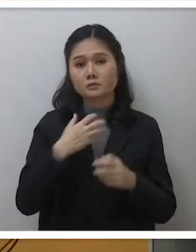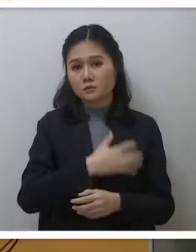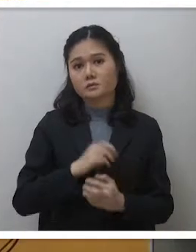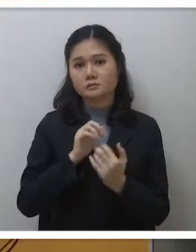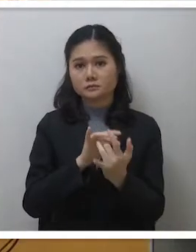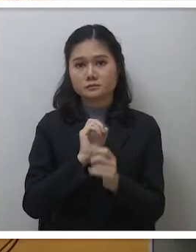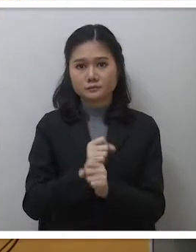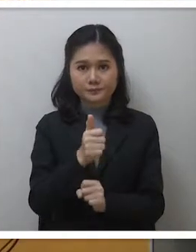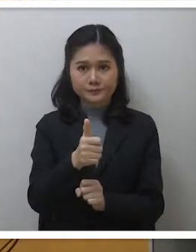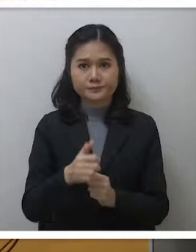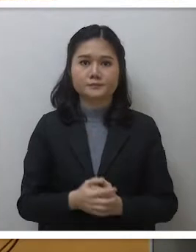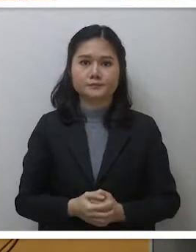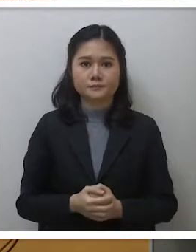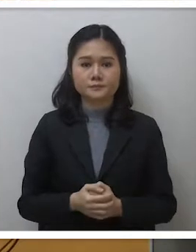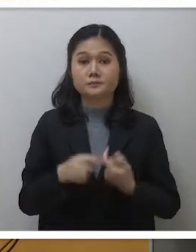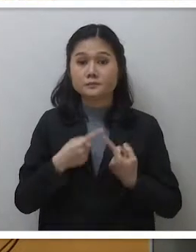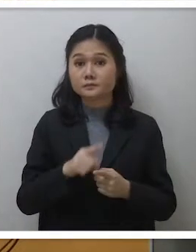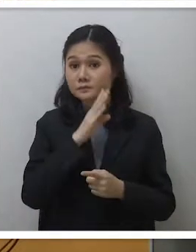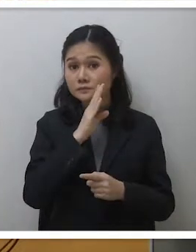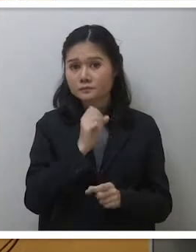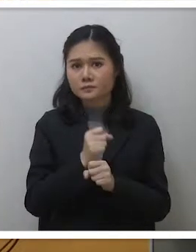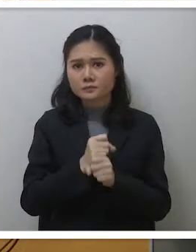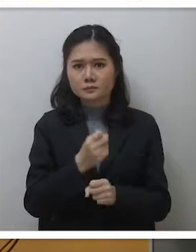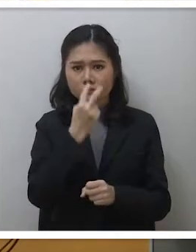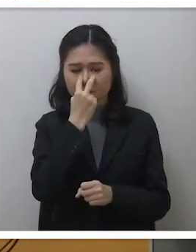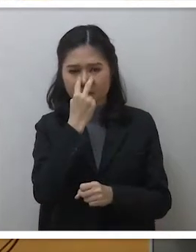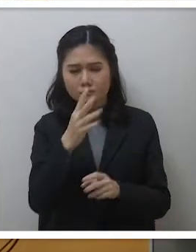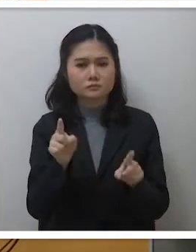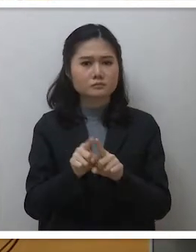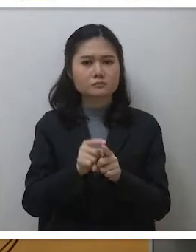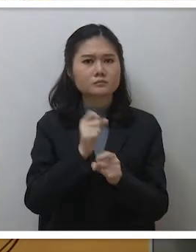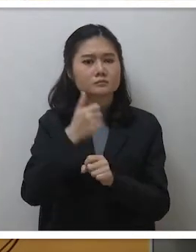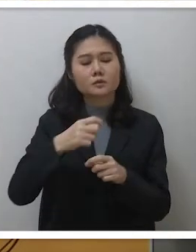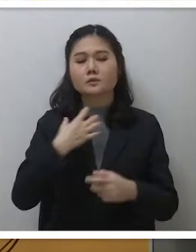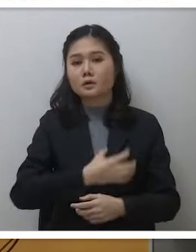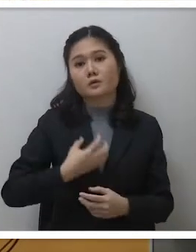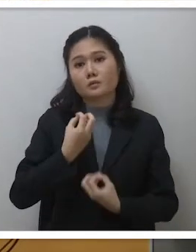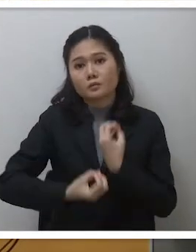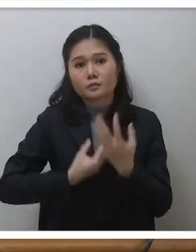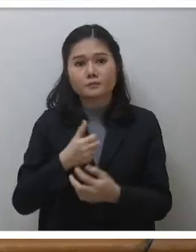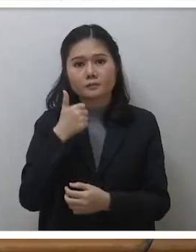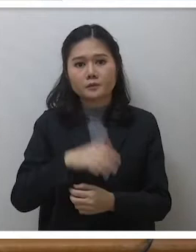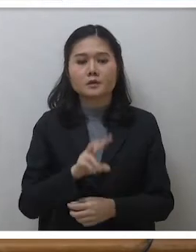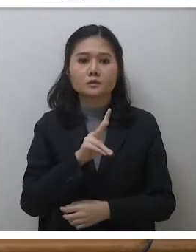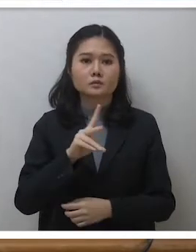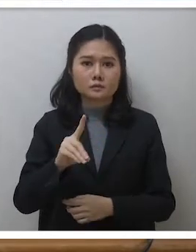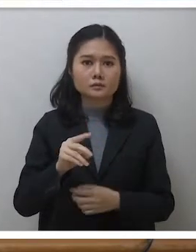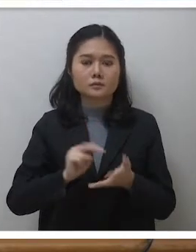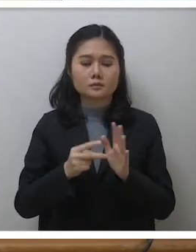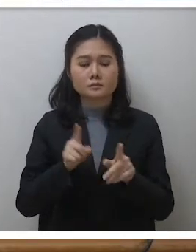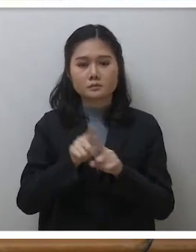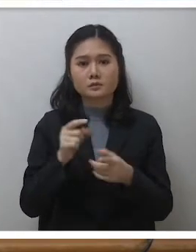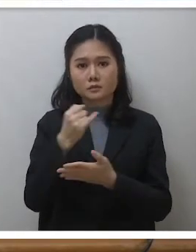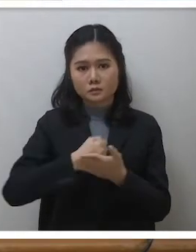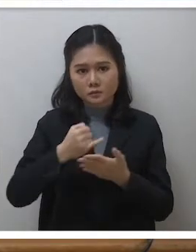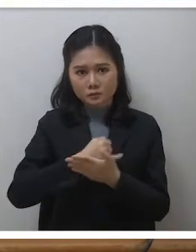ได้ดีนะแต่ถ้าเราทำไม่ถึงเทคโนโลยีไม่ถึงเนี่ยมันจะสื่ออารมณ์ไม่ได้เพราะฉะนั้น 2D เนี่ยก็อาศัยการวา